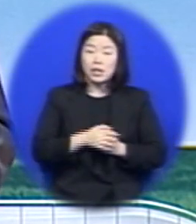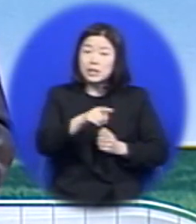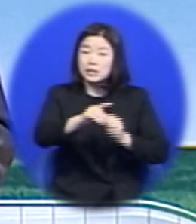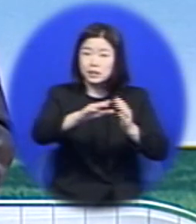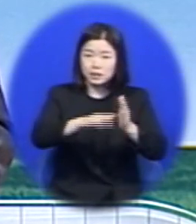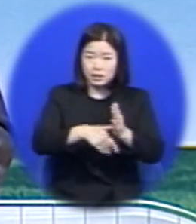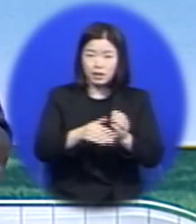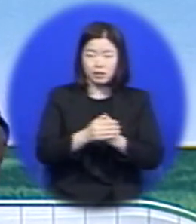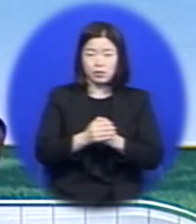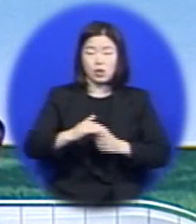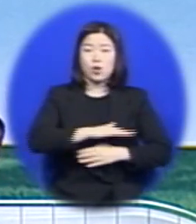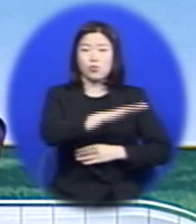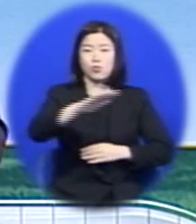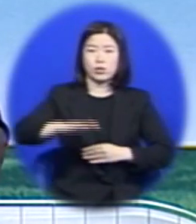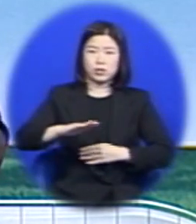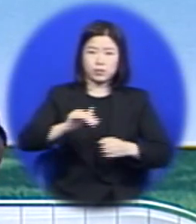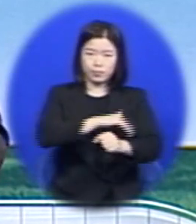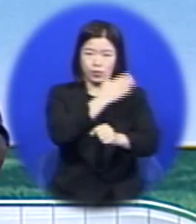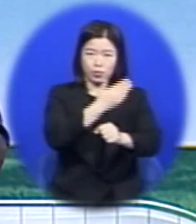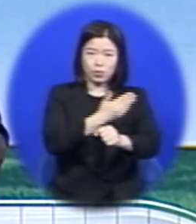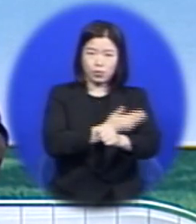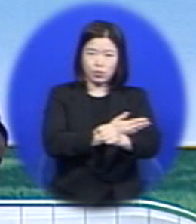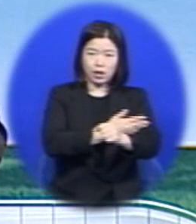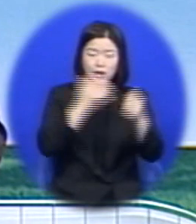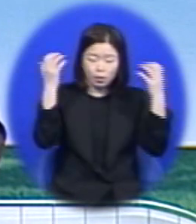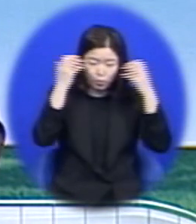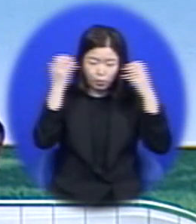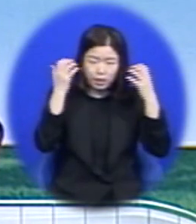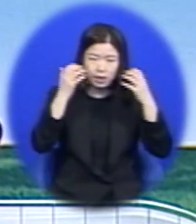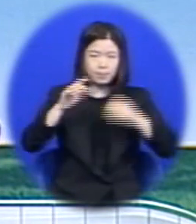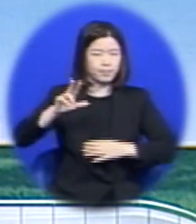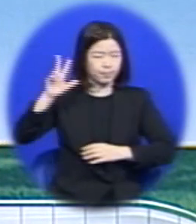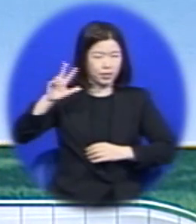그때는 우리는 고난을 각오해야 합니다.